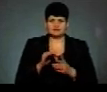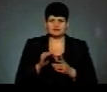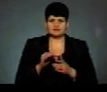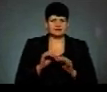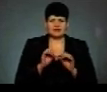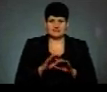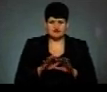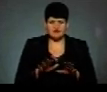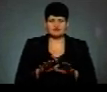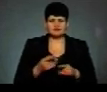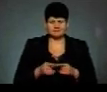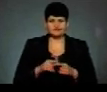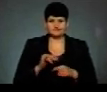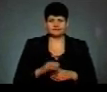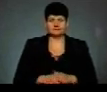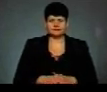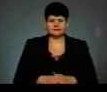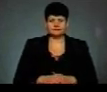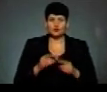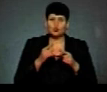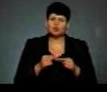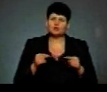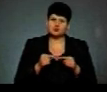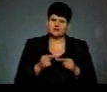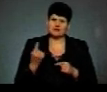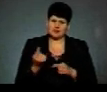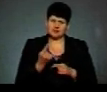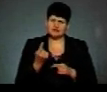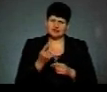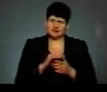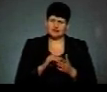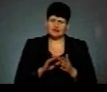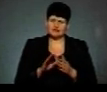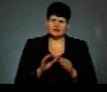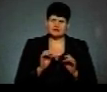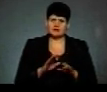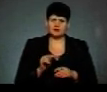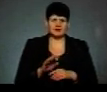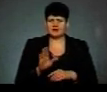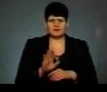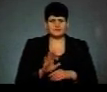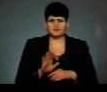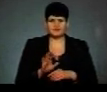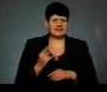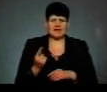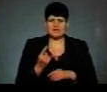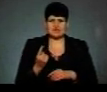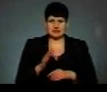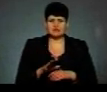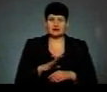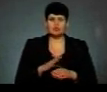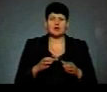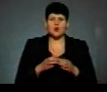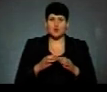є негативно. Уточніть, чи вона єдина не склала тоді? Ні, не єдина. Там була ціла